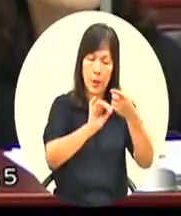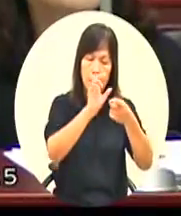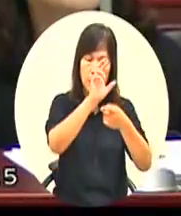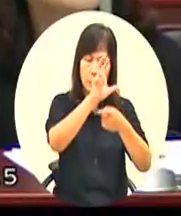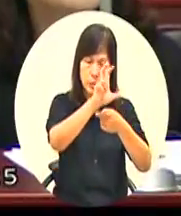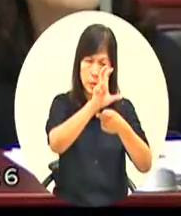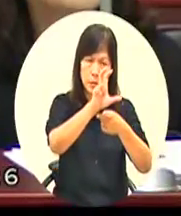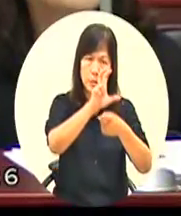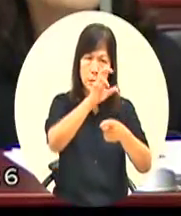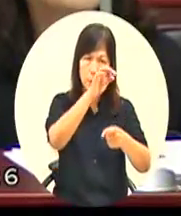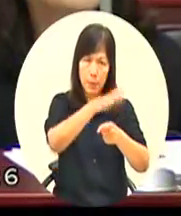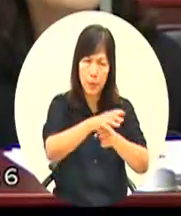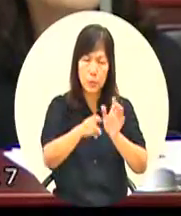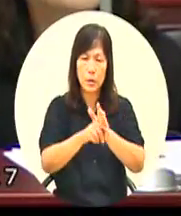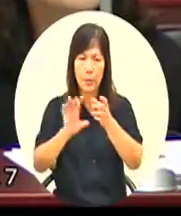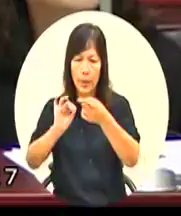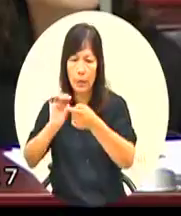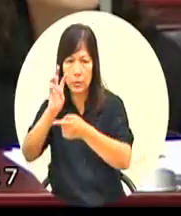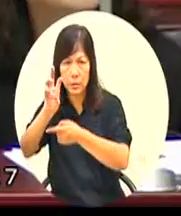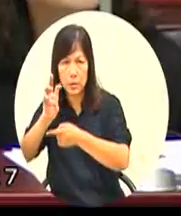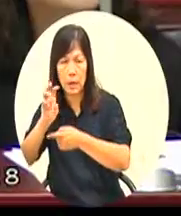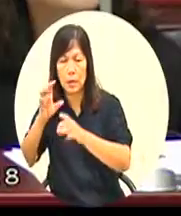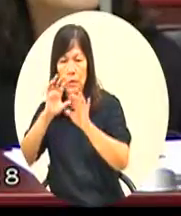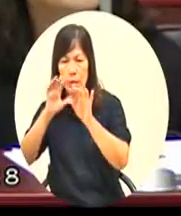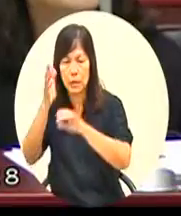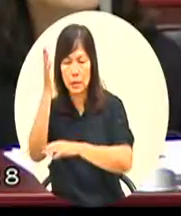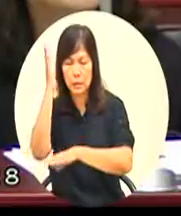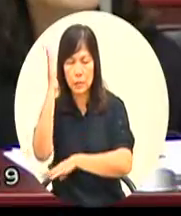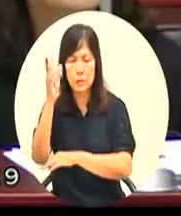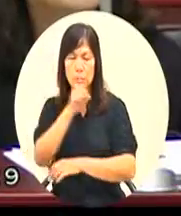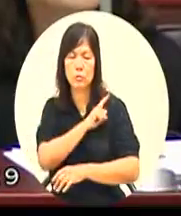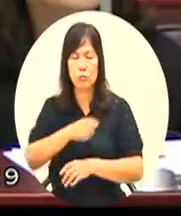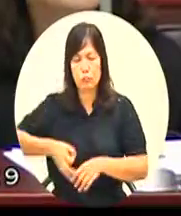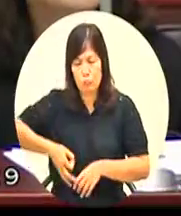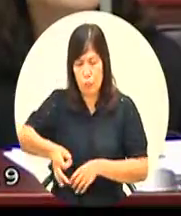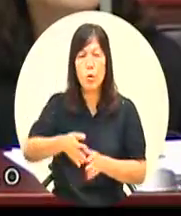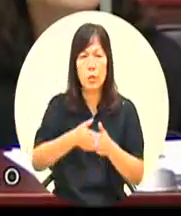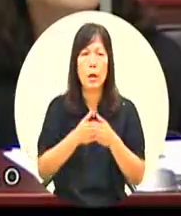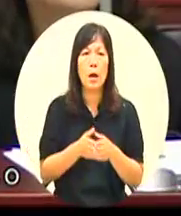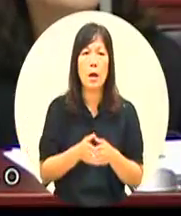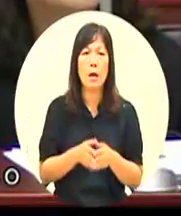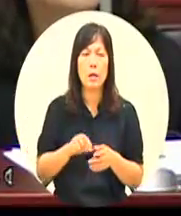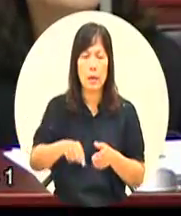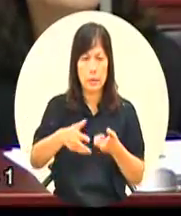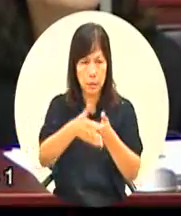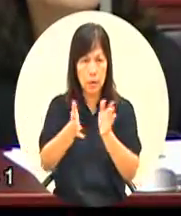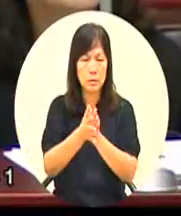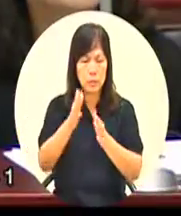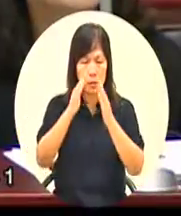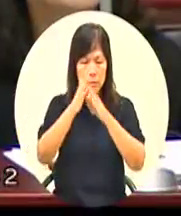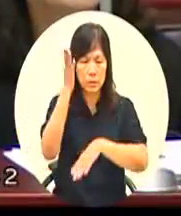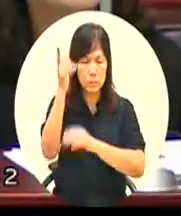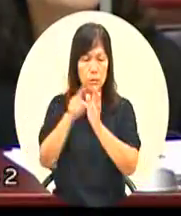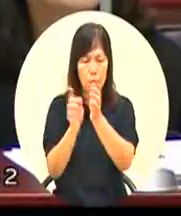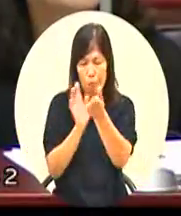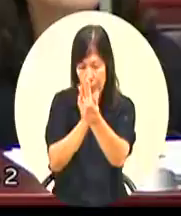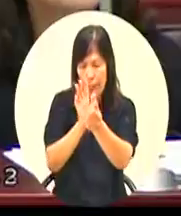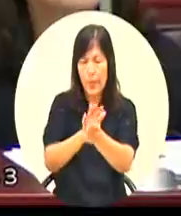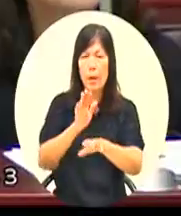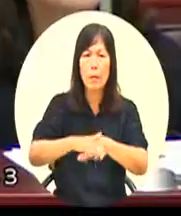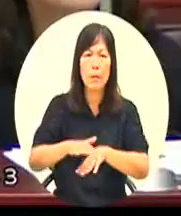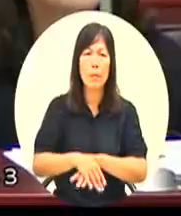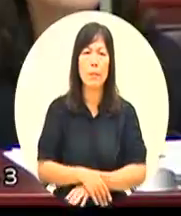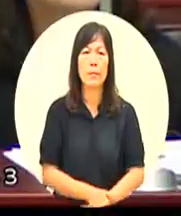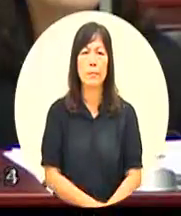有30% 的预算是要市政府自筹部分。那这个部分我相信市政府会很支持的哦。